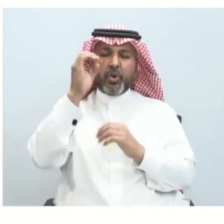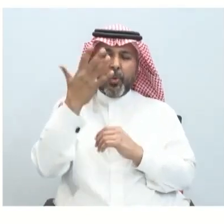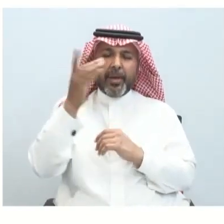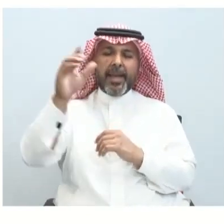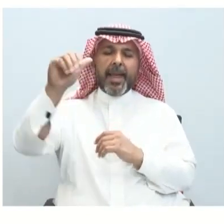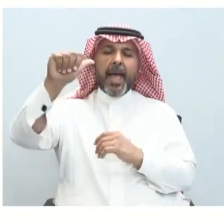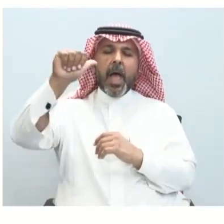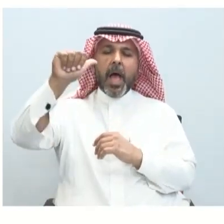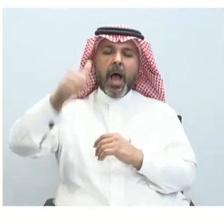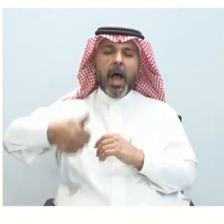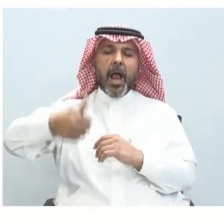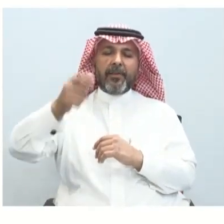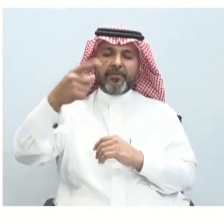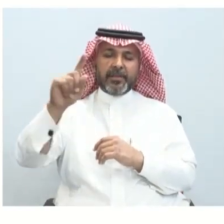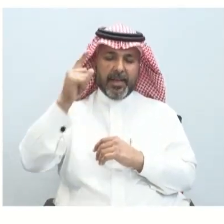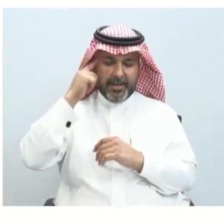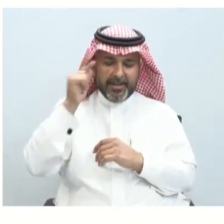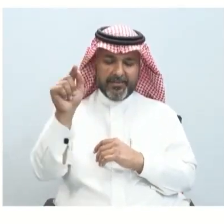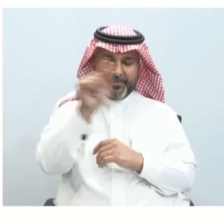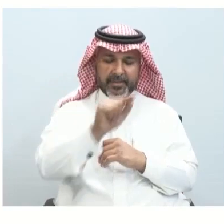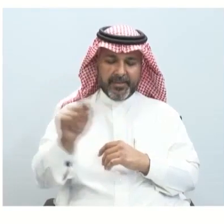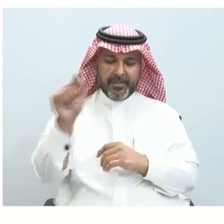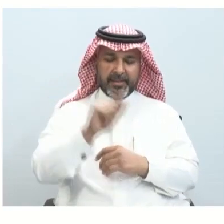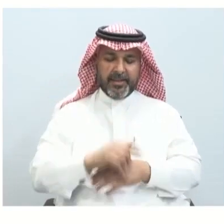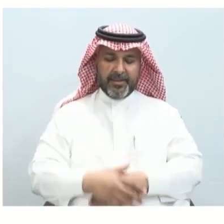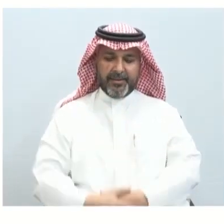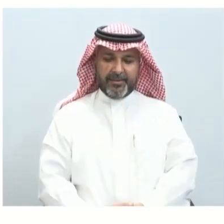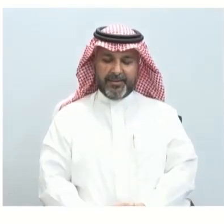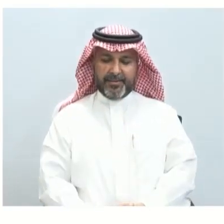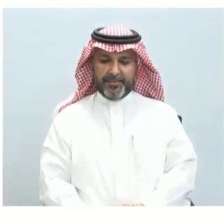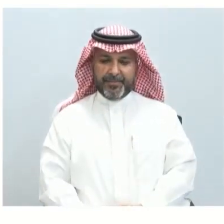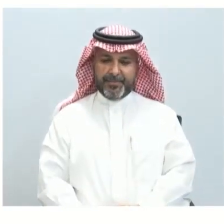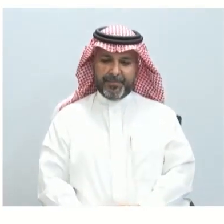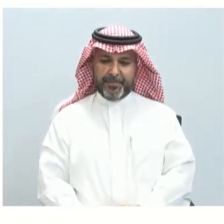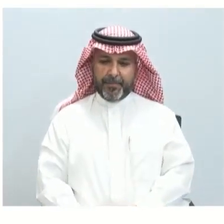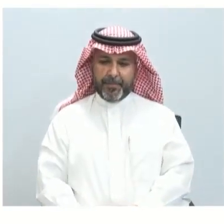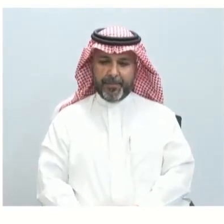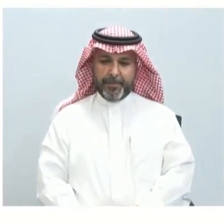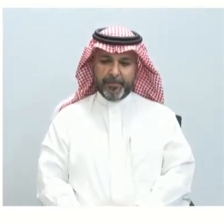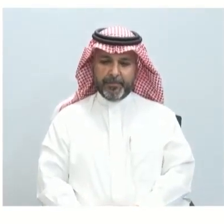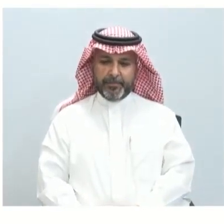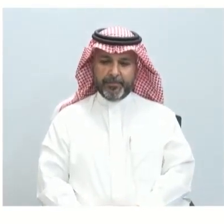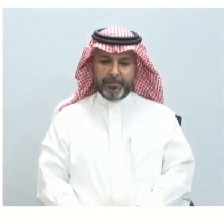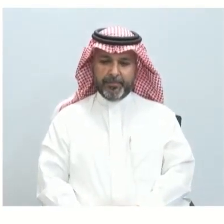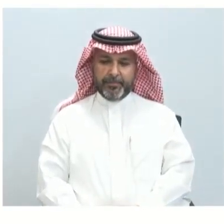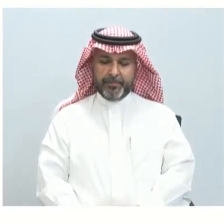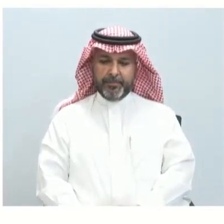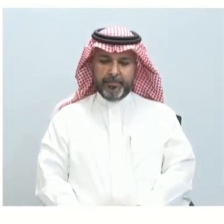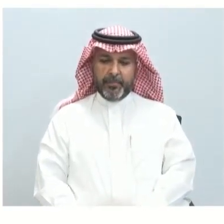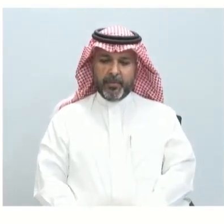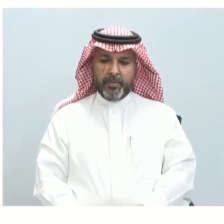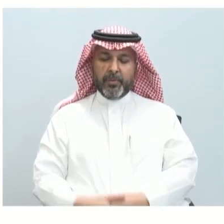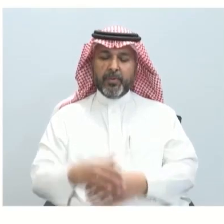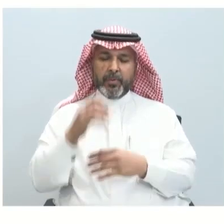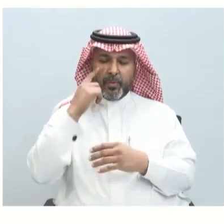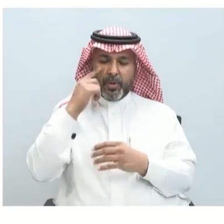تفتيت هذه الانيبيبات الدقيقه ليعاد ترتيبها ليعاد تنظيمها داخل الخليه في الاسئله البنائيه